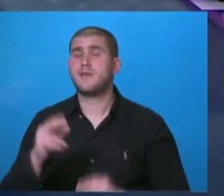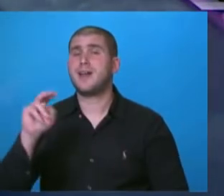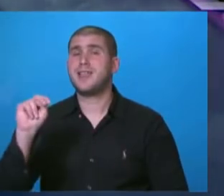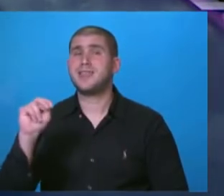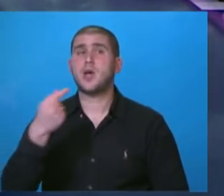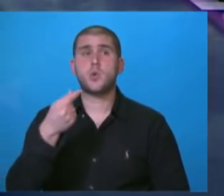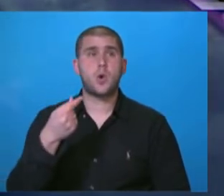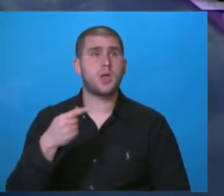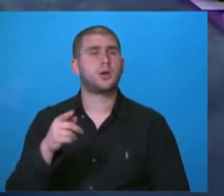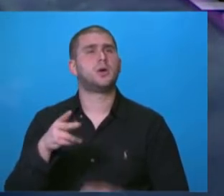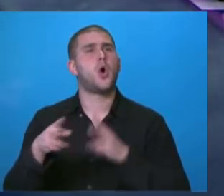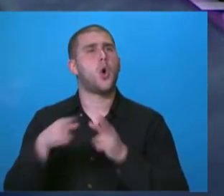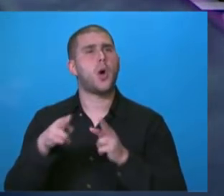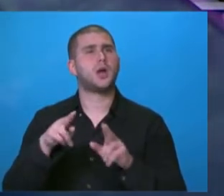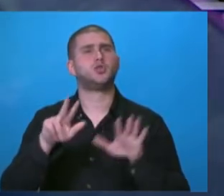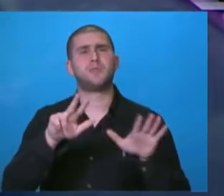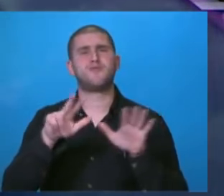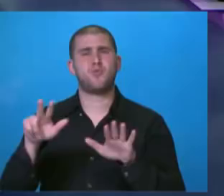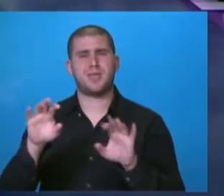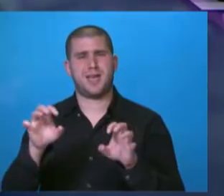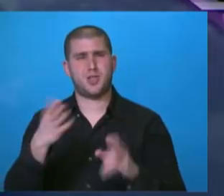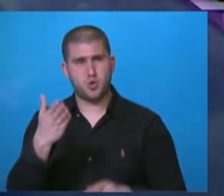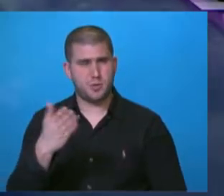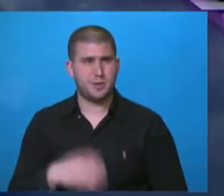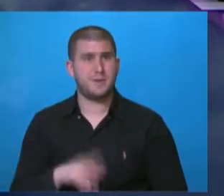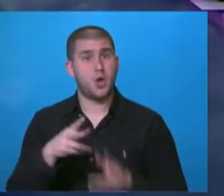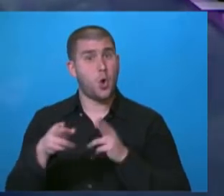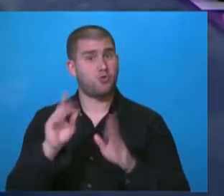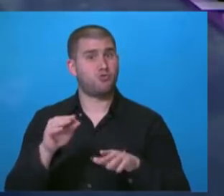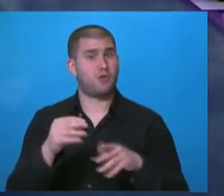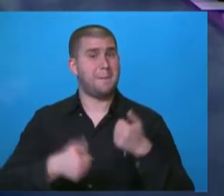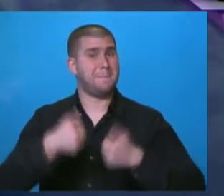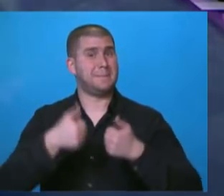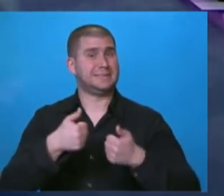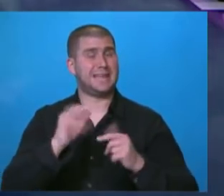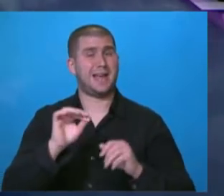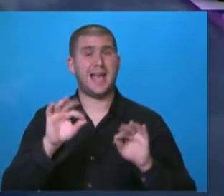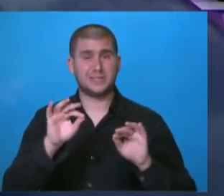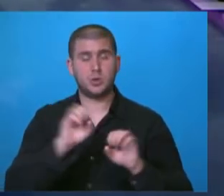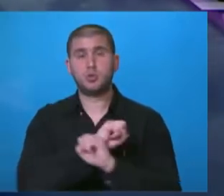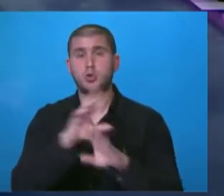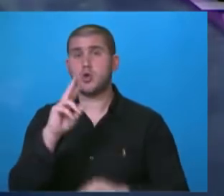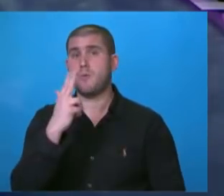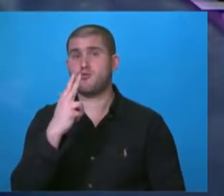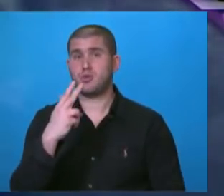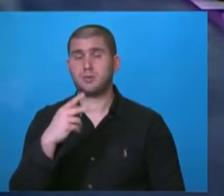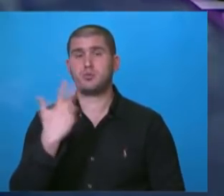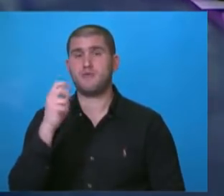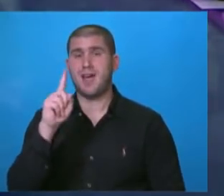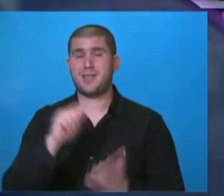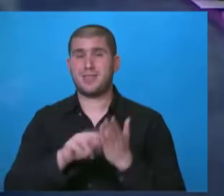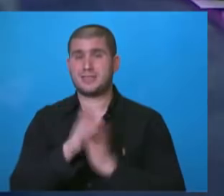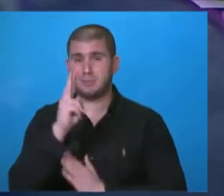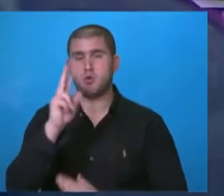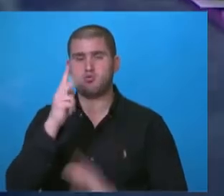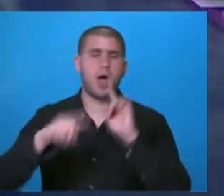לילה טוב. עורך כאן 88, בין היתר עורך של המצעד הזה, מצעד העשור, שישודר ביום שלישי, 31 בדצמבר, יום שלישי